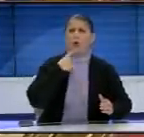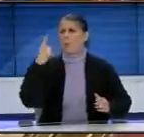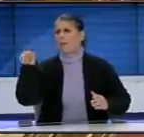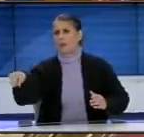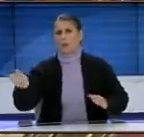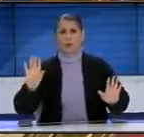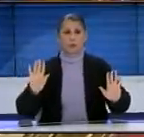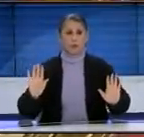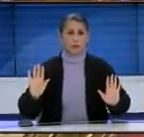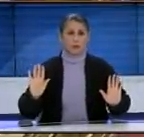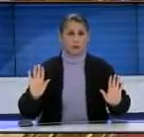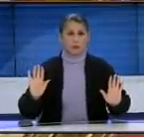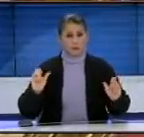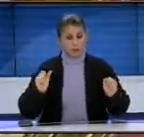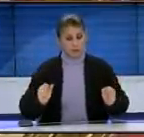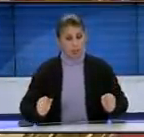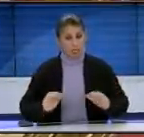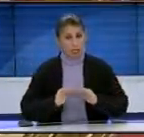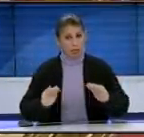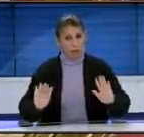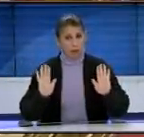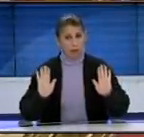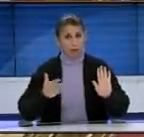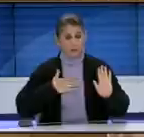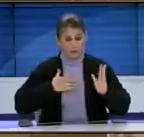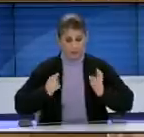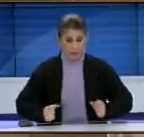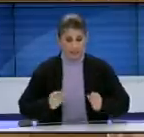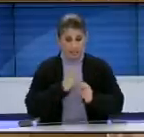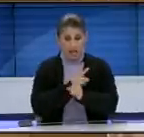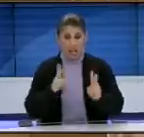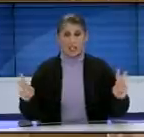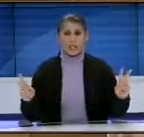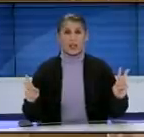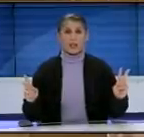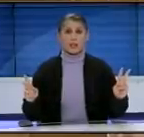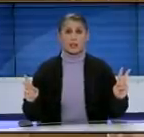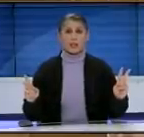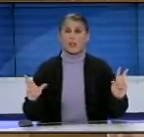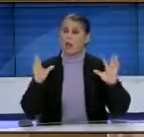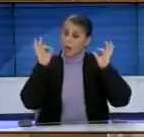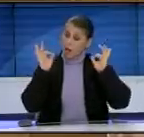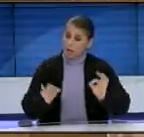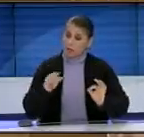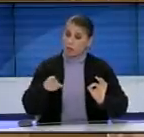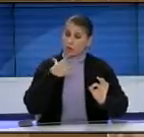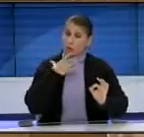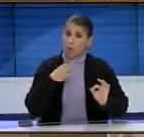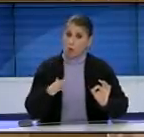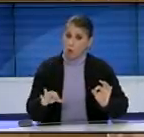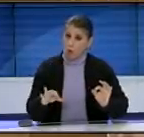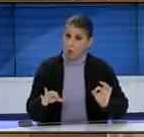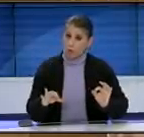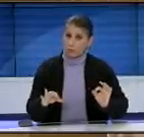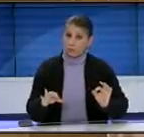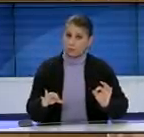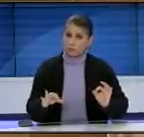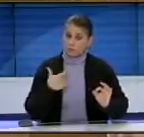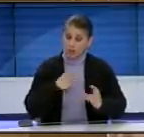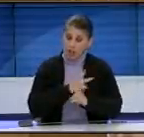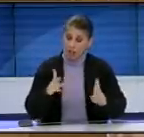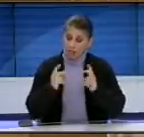Η δική μας θέση σε όλα αυτά τα ερωτήματα είναι ξεκάθαρη. Και ακριβώς για αυτόν τον λόγο θέλω